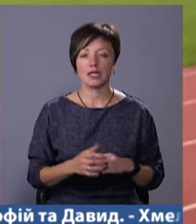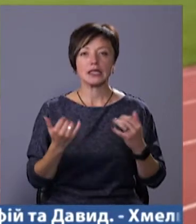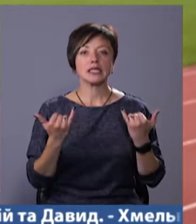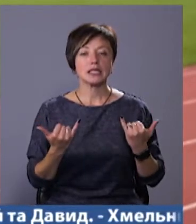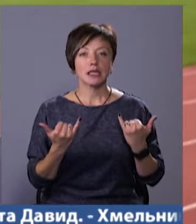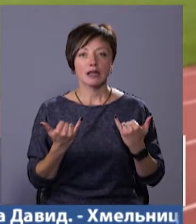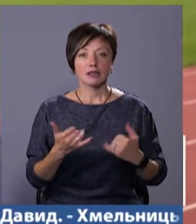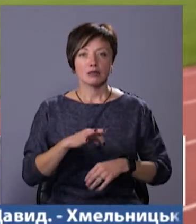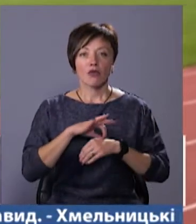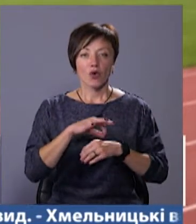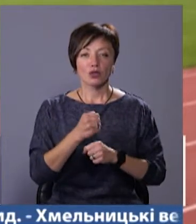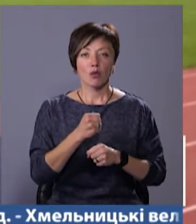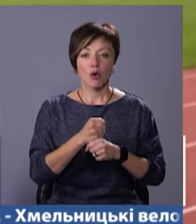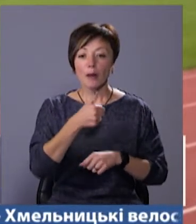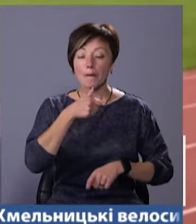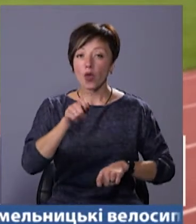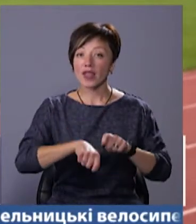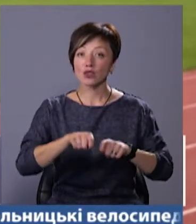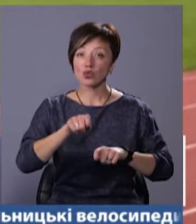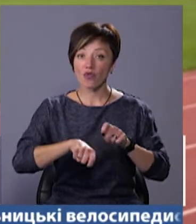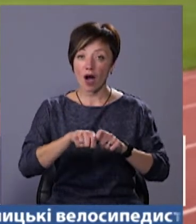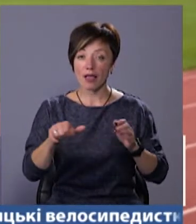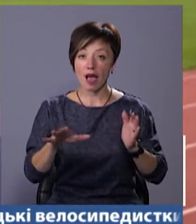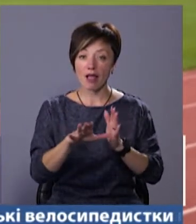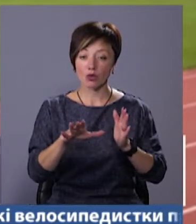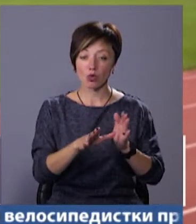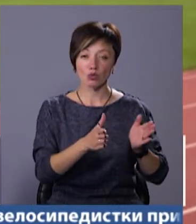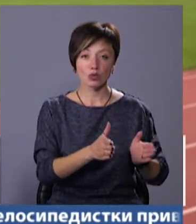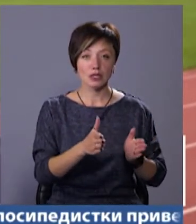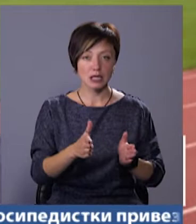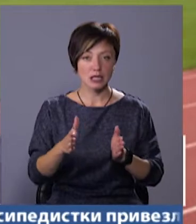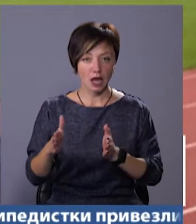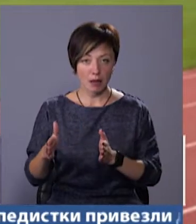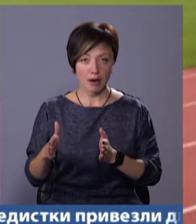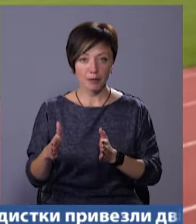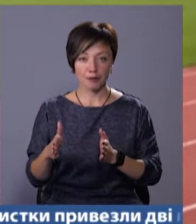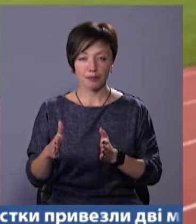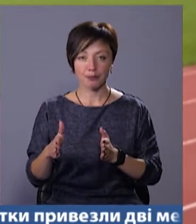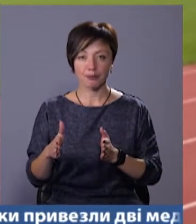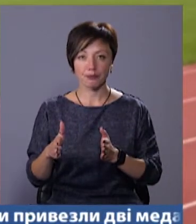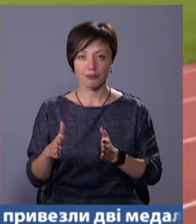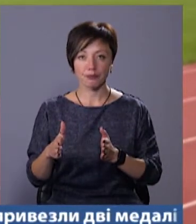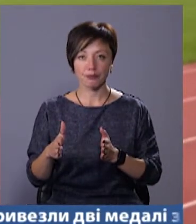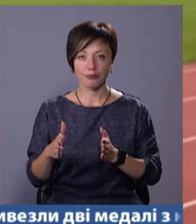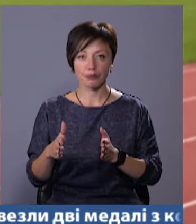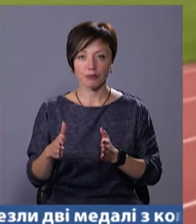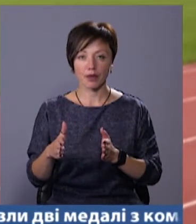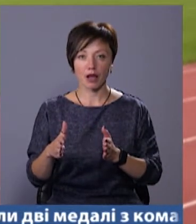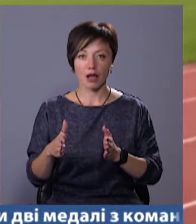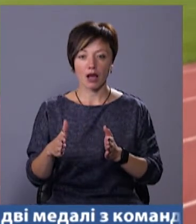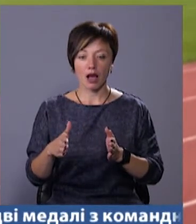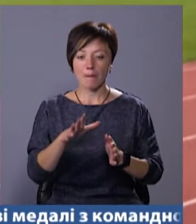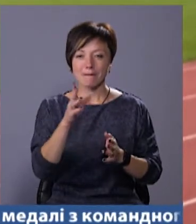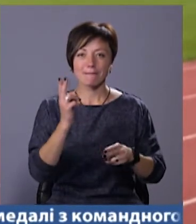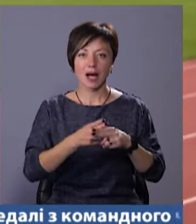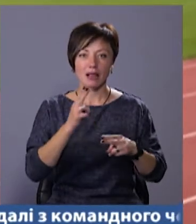по тестуванню електронної системи, обшивці самої конструкції металевої